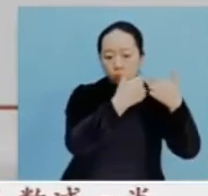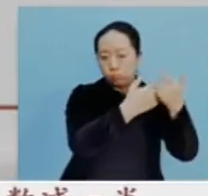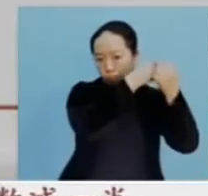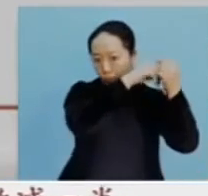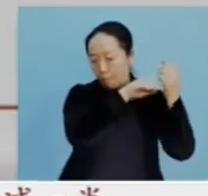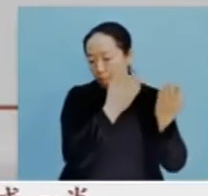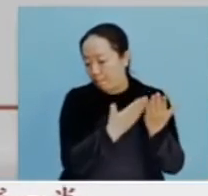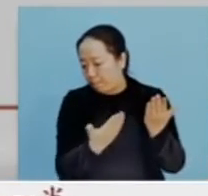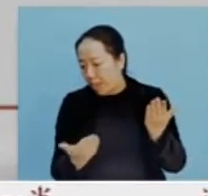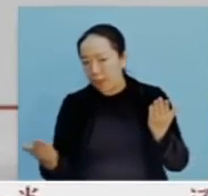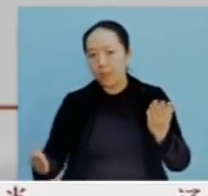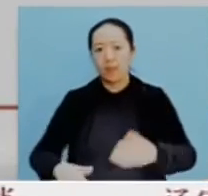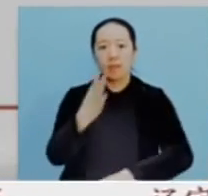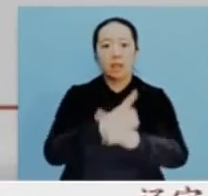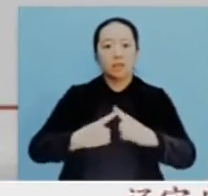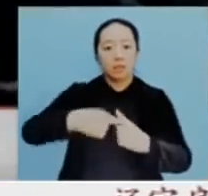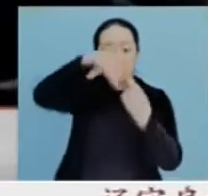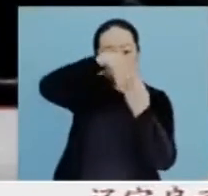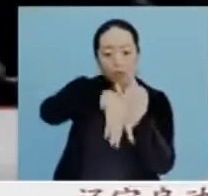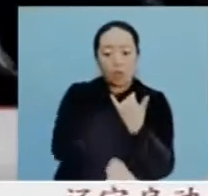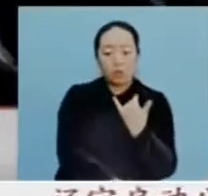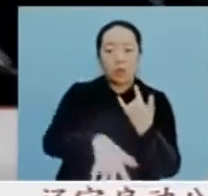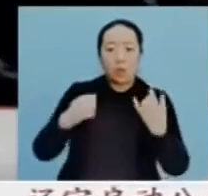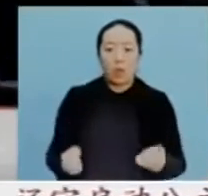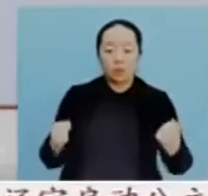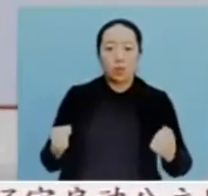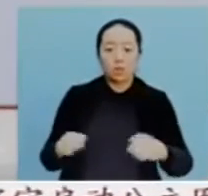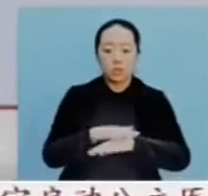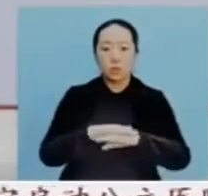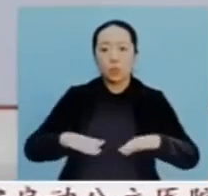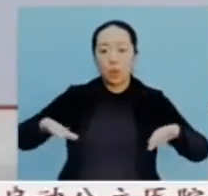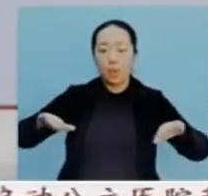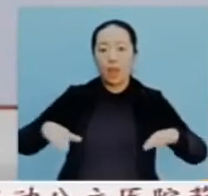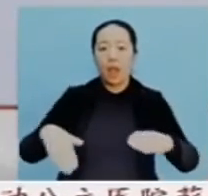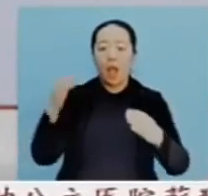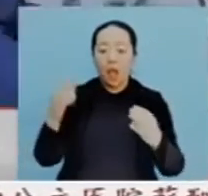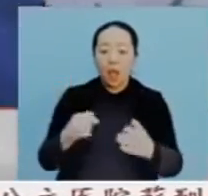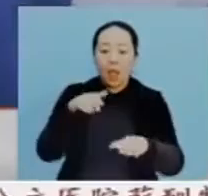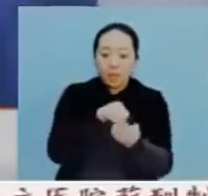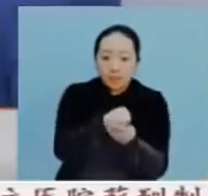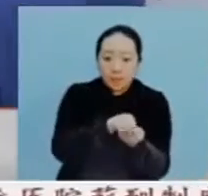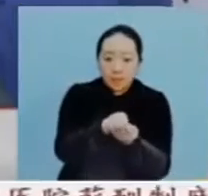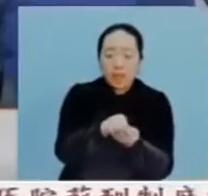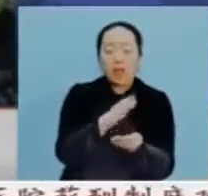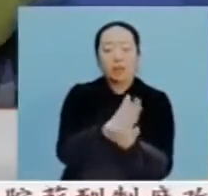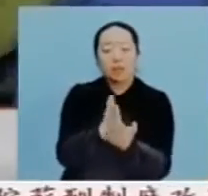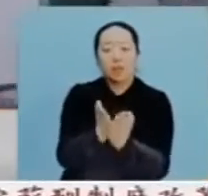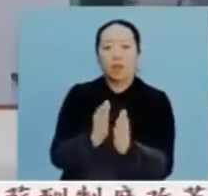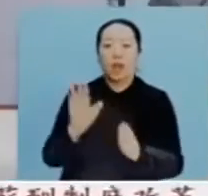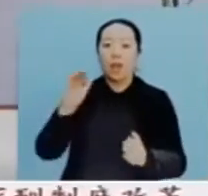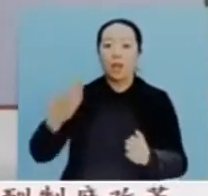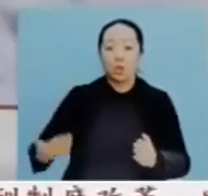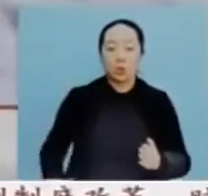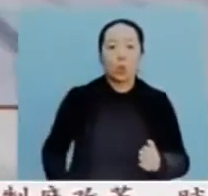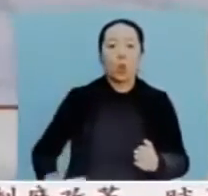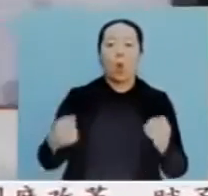常使用雪板、雪杖、雪鞋等运动器材，还可以使用如滑雪保护装置、假肢